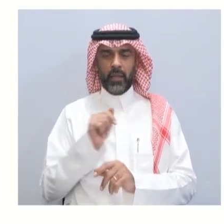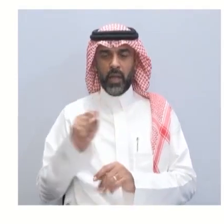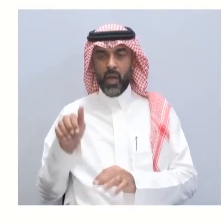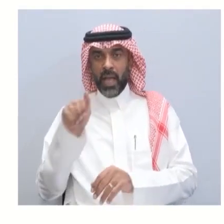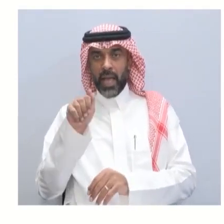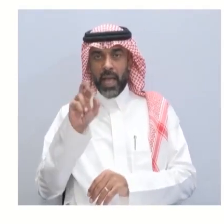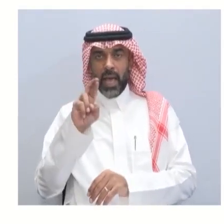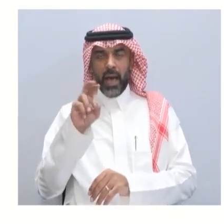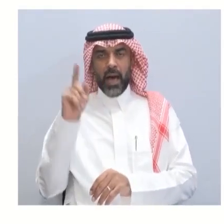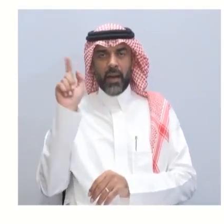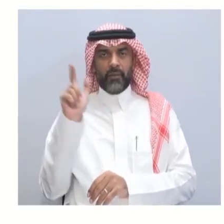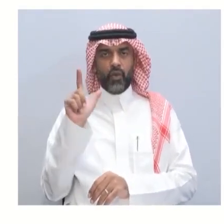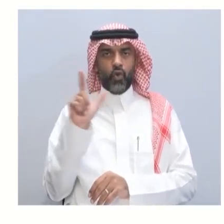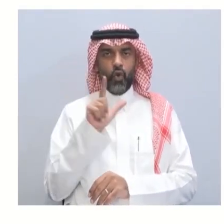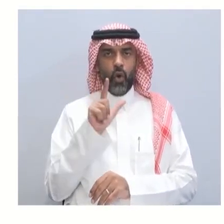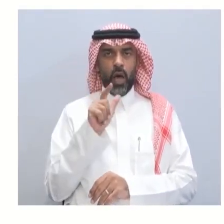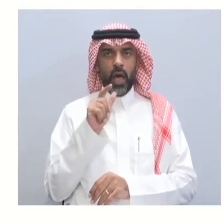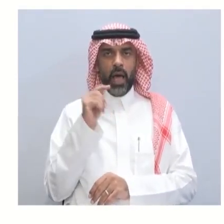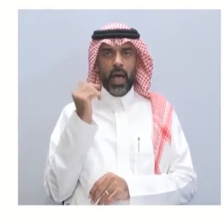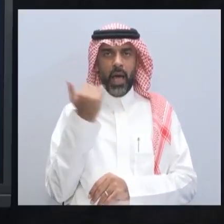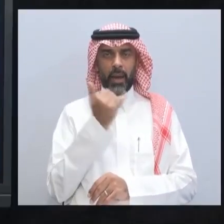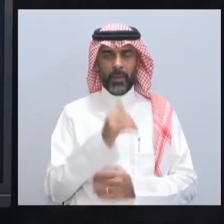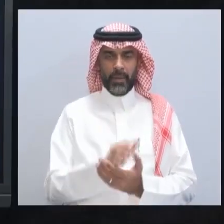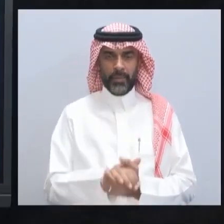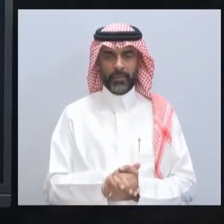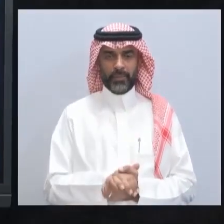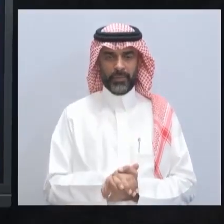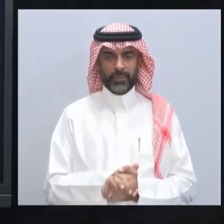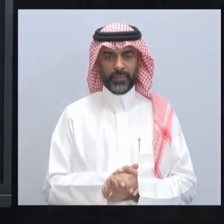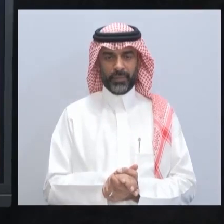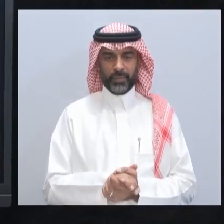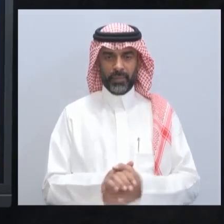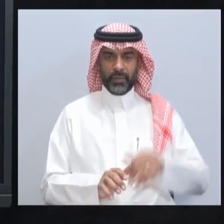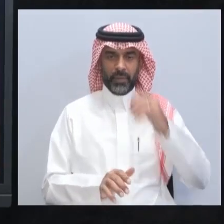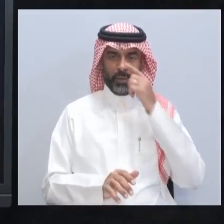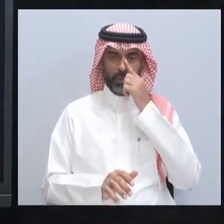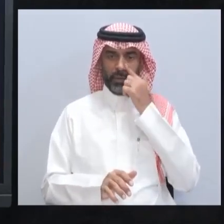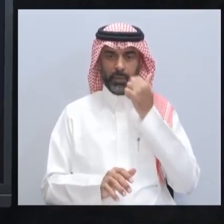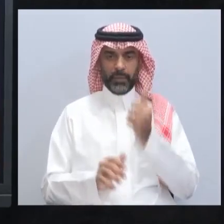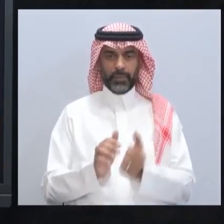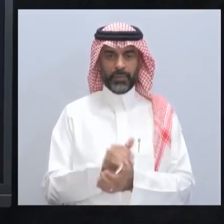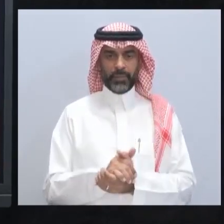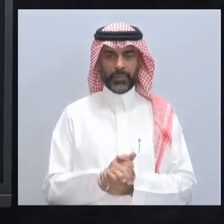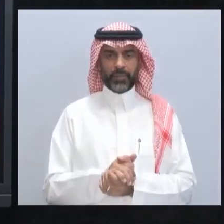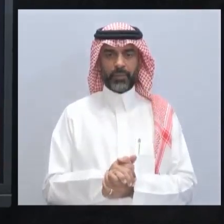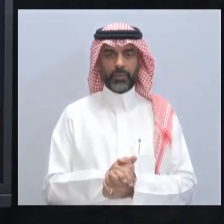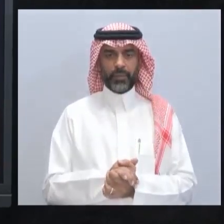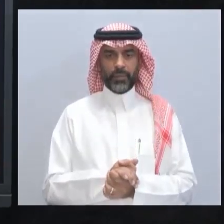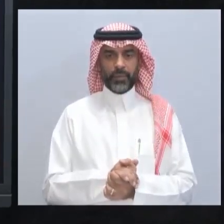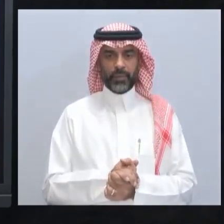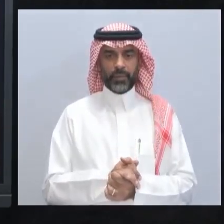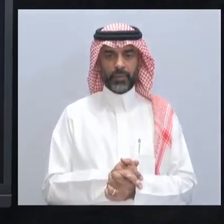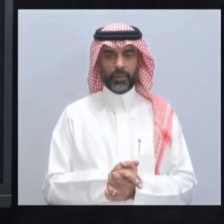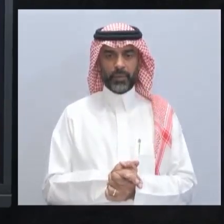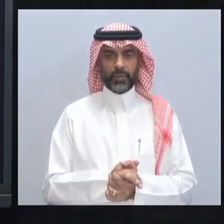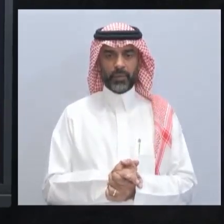وعلامه المساواه اذا كانت البدايه لغه انجليزيه ماذا سيفعل سيفعل الجمله التي موجوده هنا لم